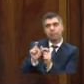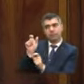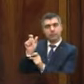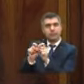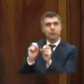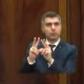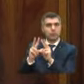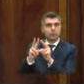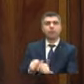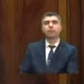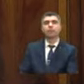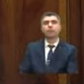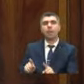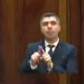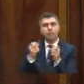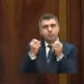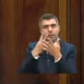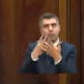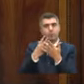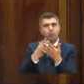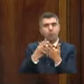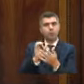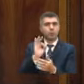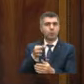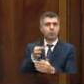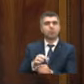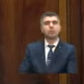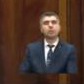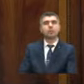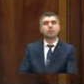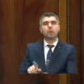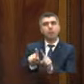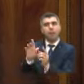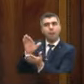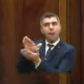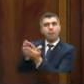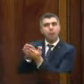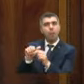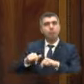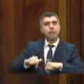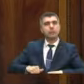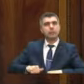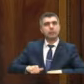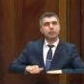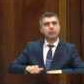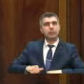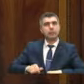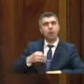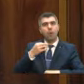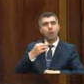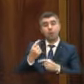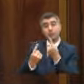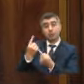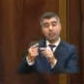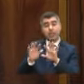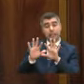ونستغرب شديد الاستغراب عن بقاء وزراء آخرين صدرت في حقهم